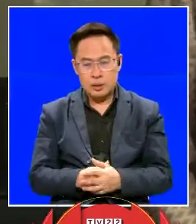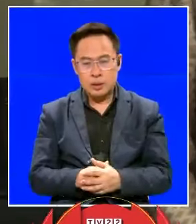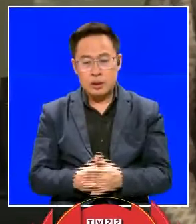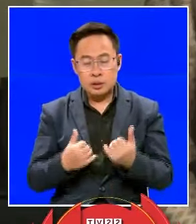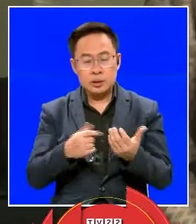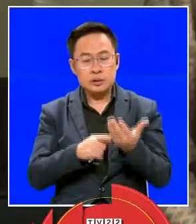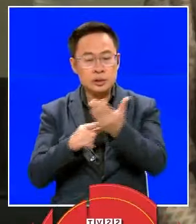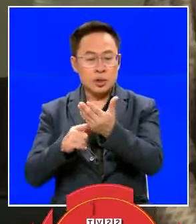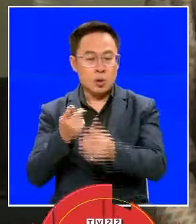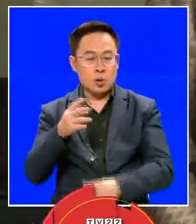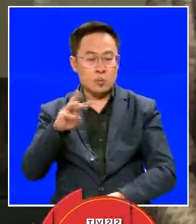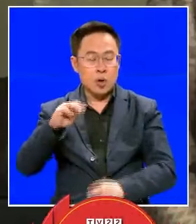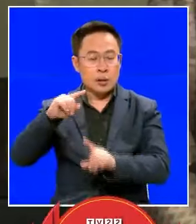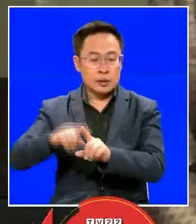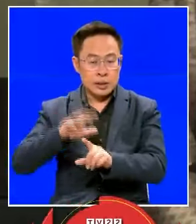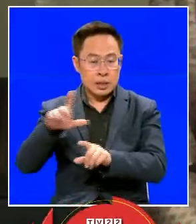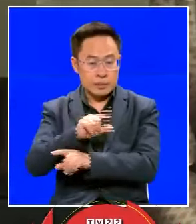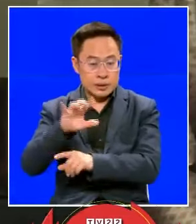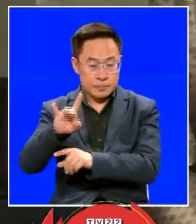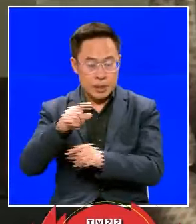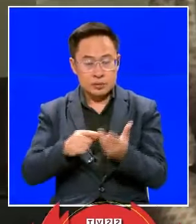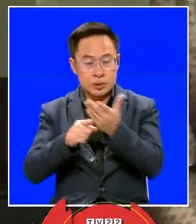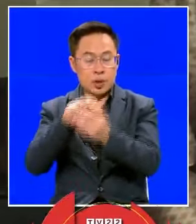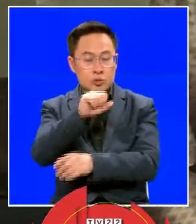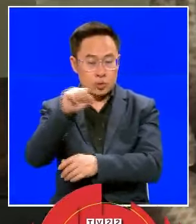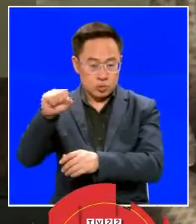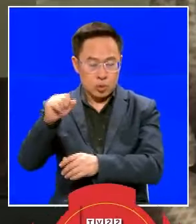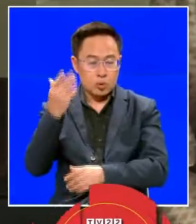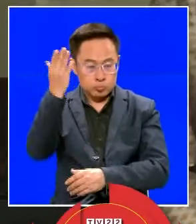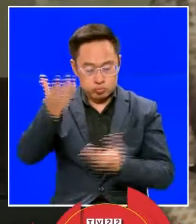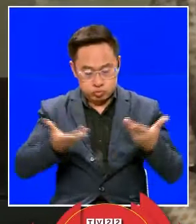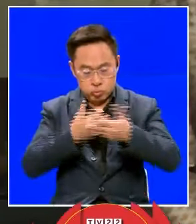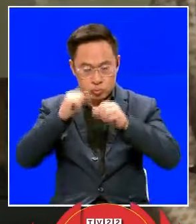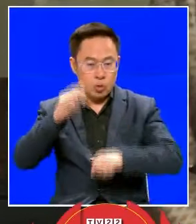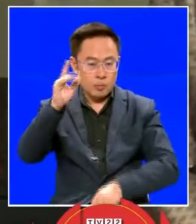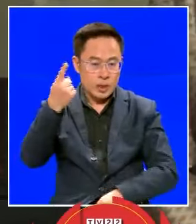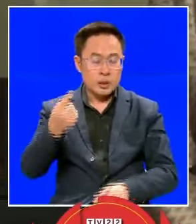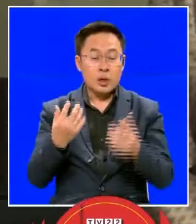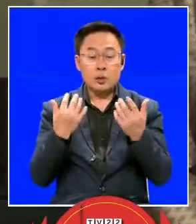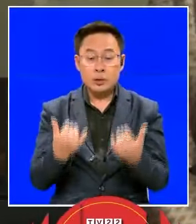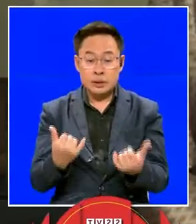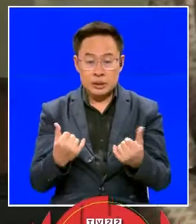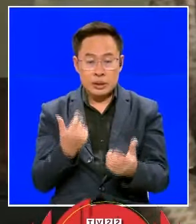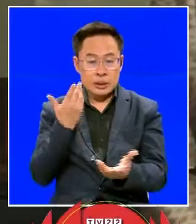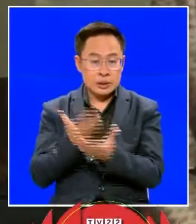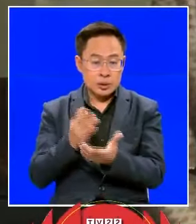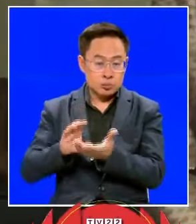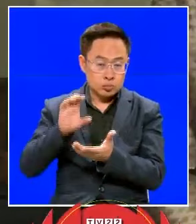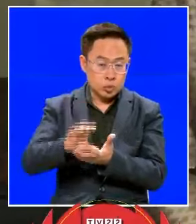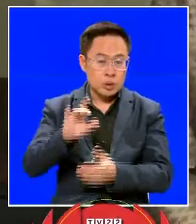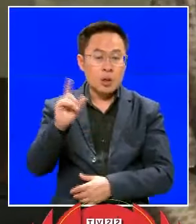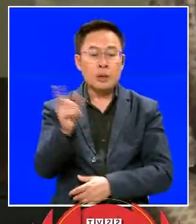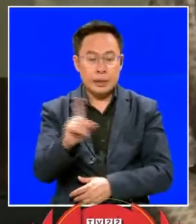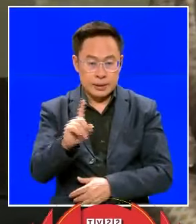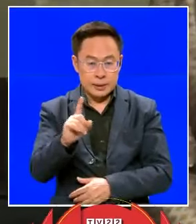28พฤษภาคมแล้วก็จะยื่นสภาผู้แทนราษฎรต่อไปแต่ตอนเนี้ยยังไม่ได้บอกว่าวงเงินที่จะขอเนี่ยชัด